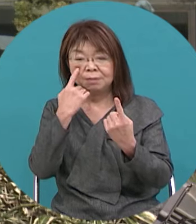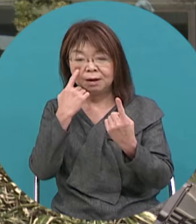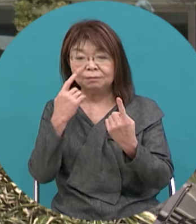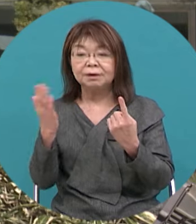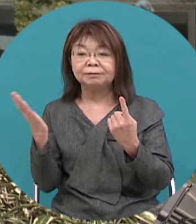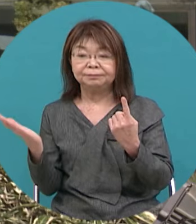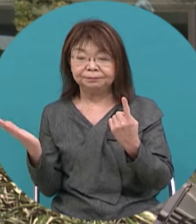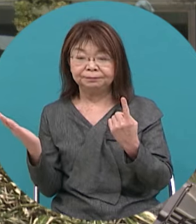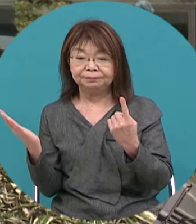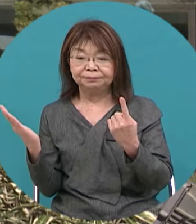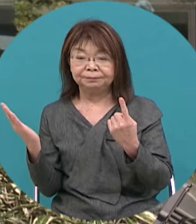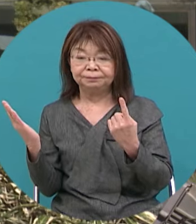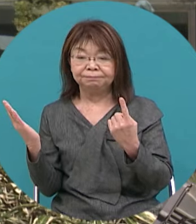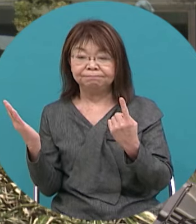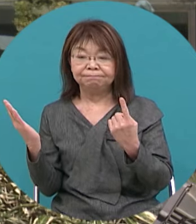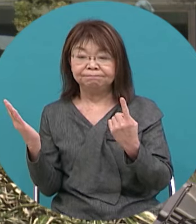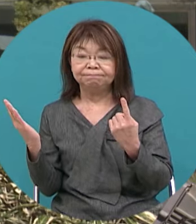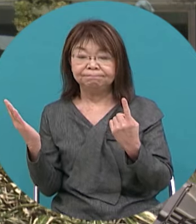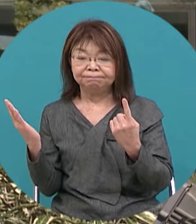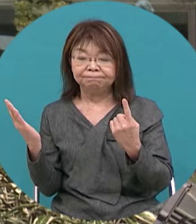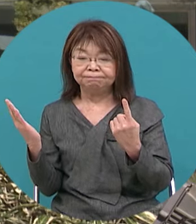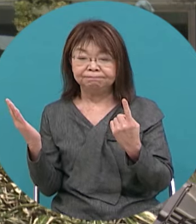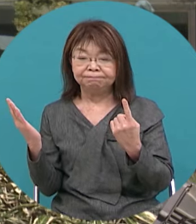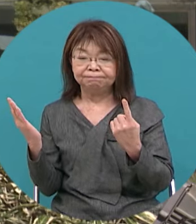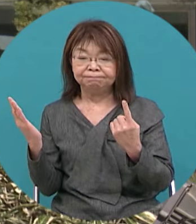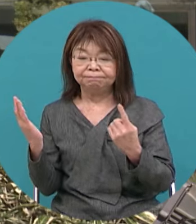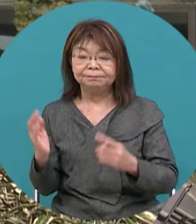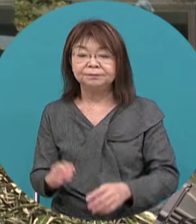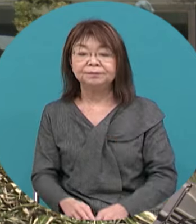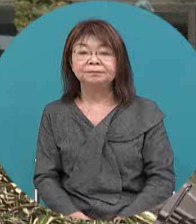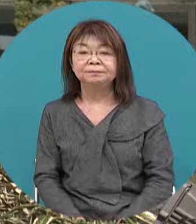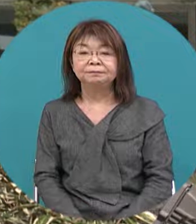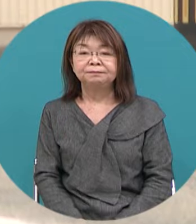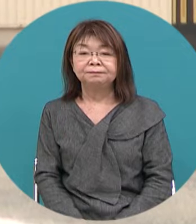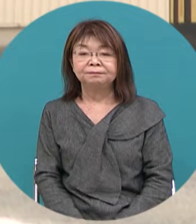政策の進化とスマートシティの推進です。